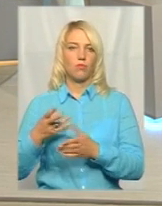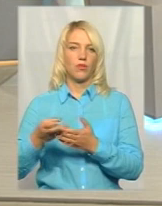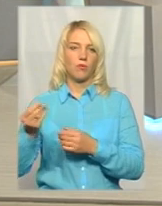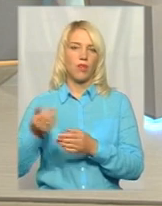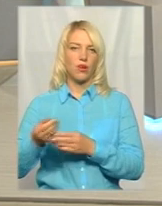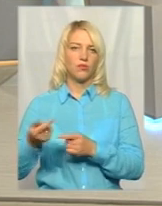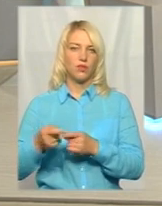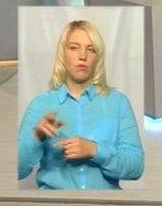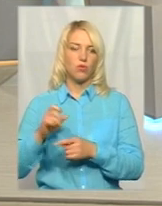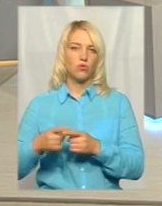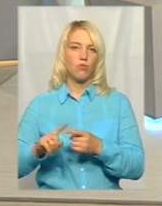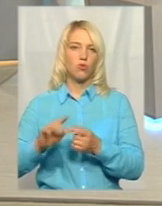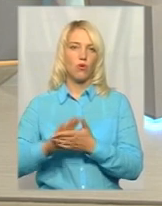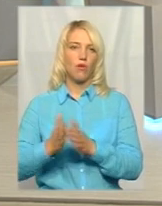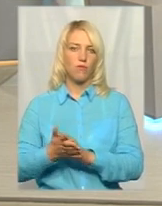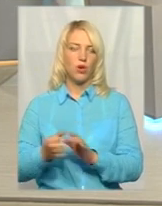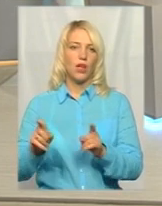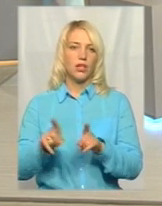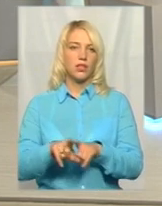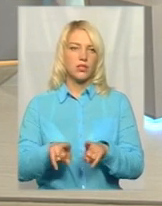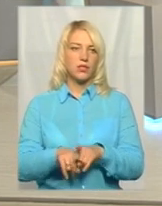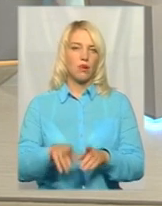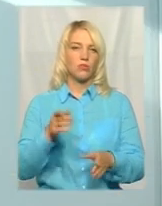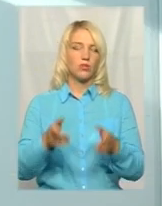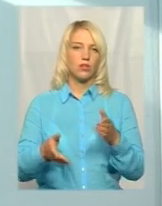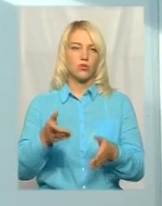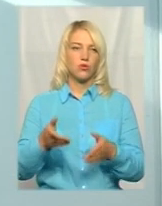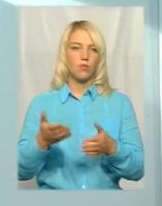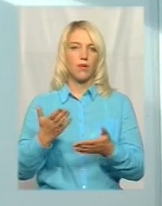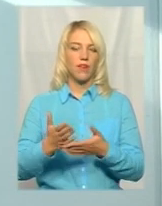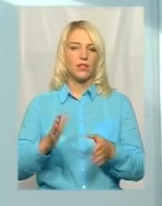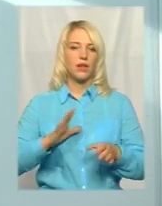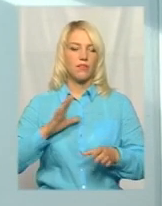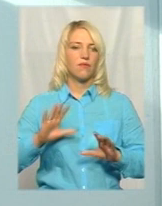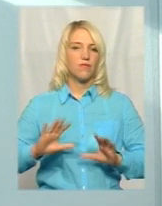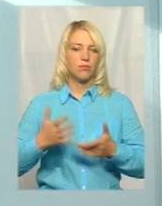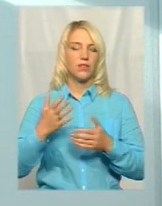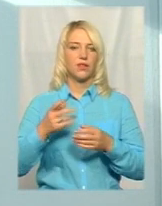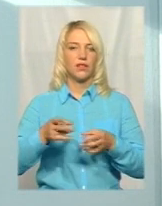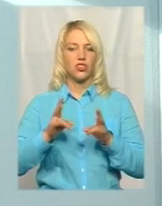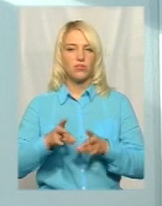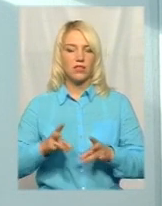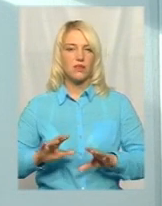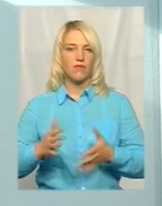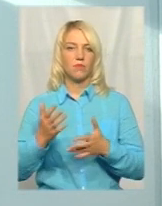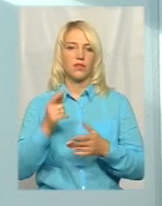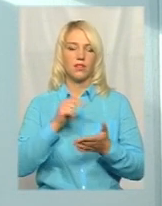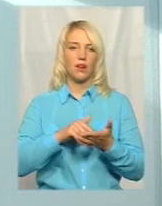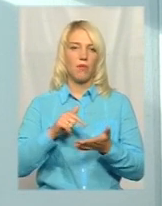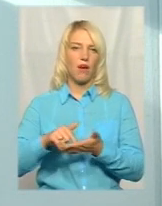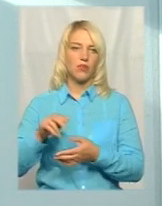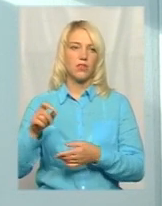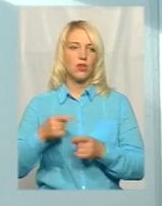цьому договору. І також, ну, якщо бувають випадки і нещасні випадки трапляються, також тут гарантій